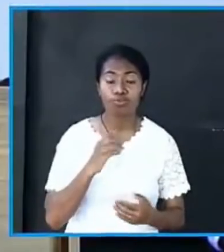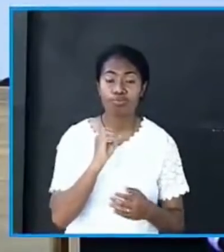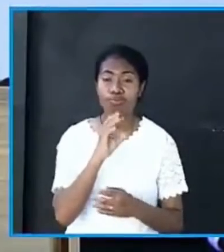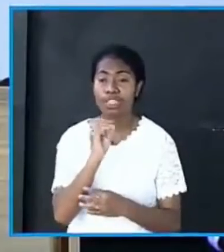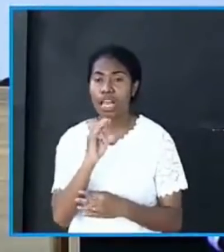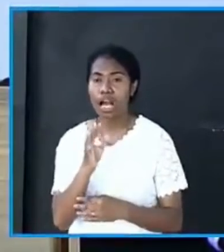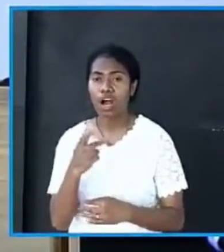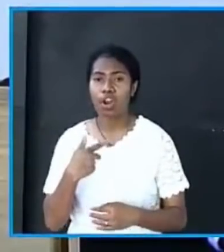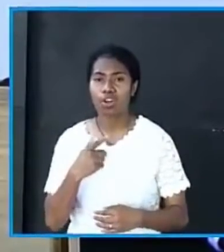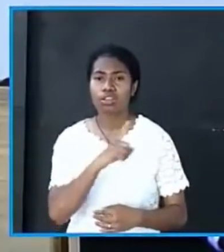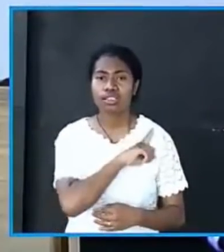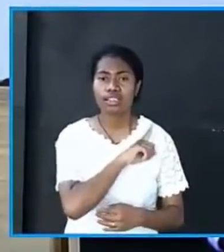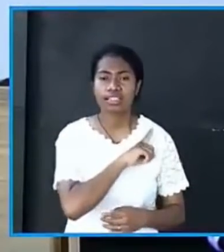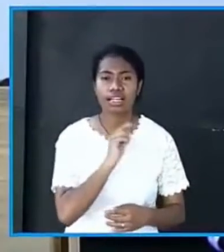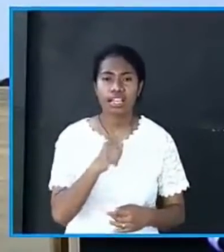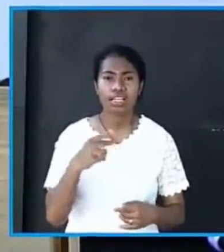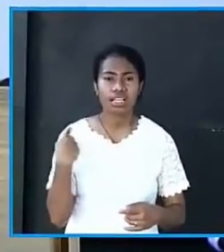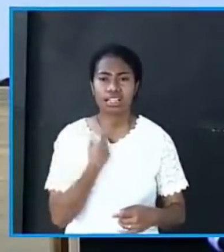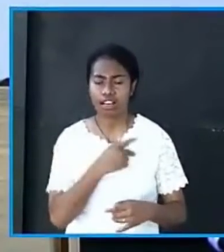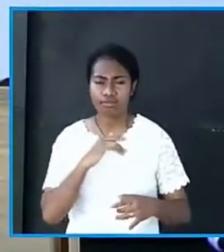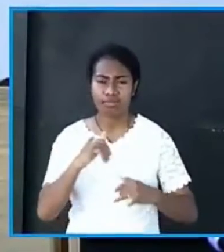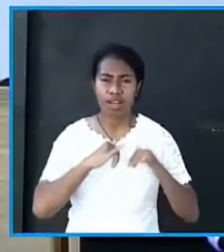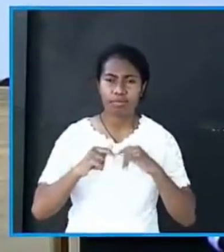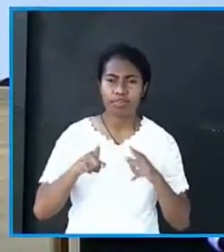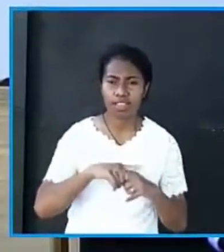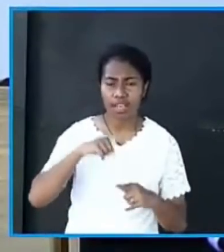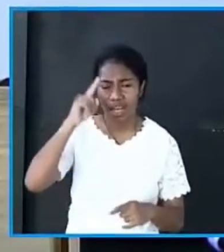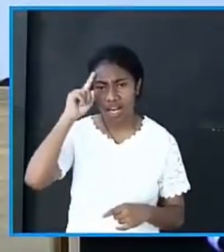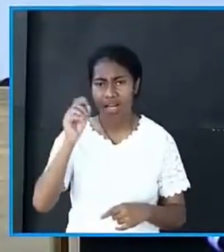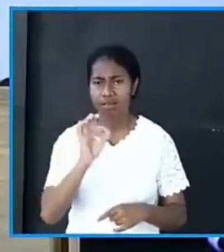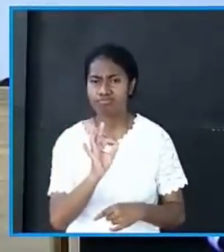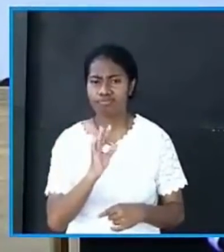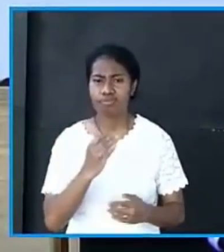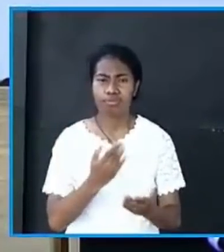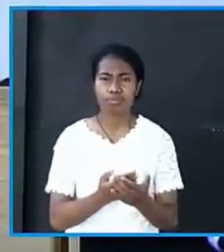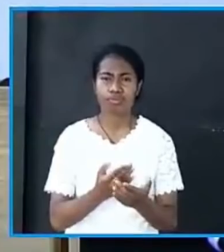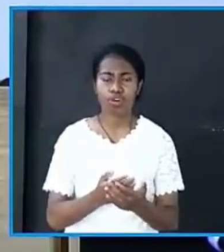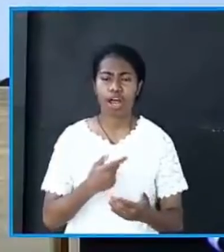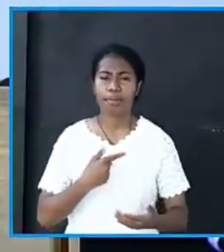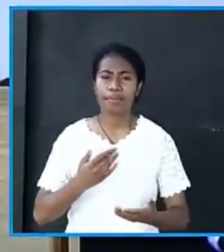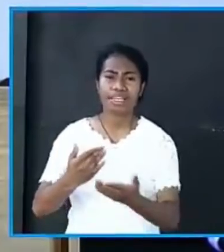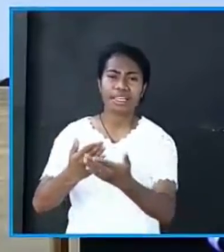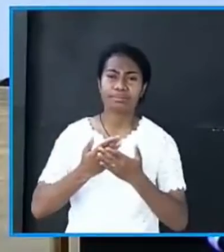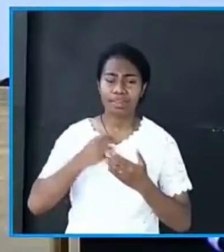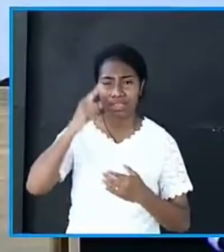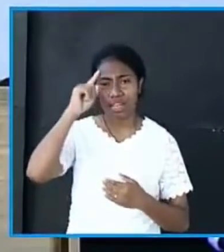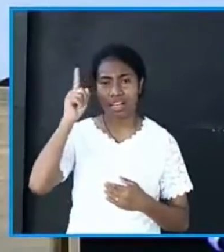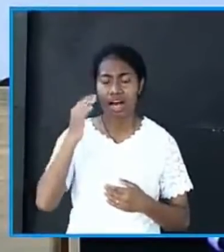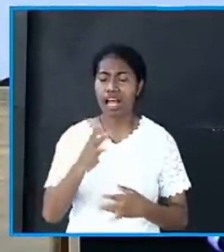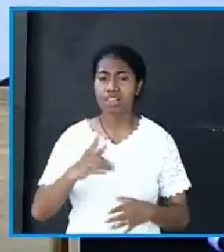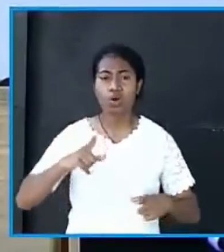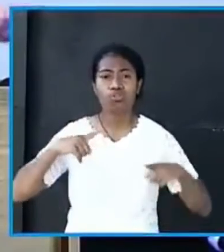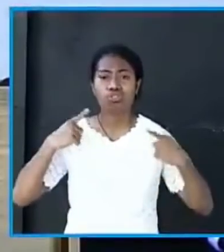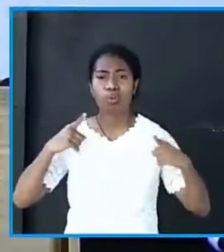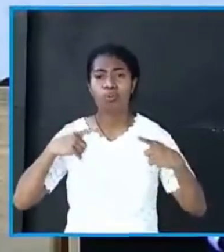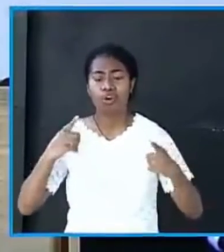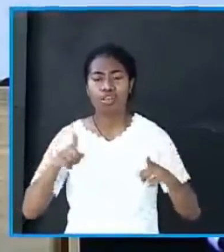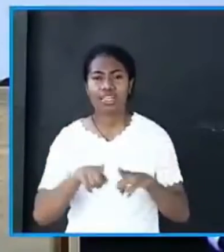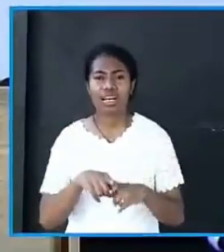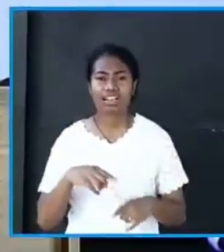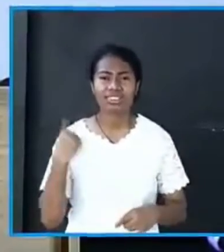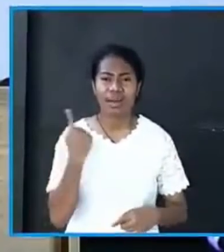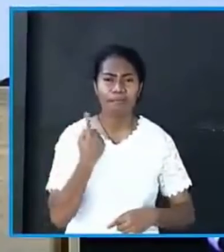diri sendiri tanpa diatur oleh Allah Bukankah sedang menjadikan diri sebagai alat atau sombong dengan segala